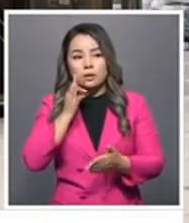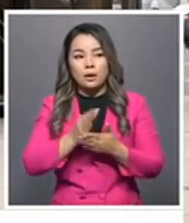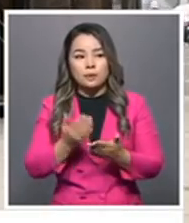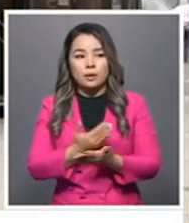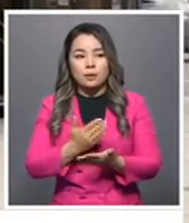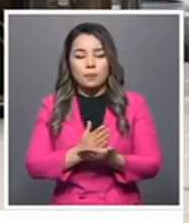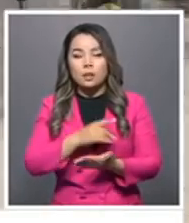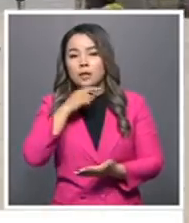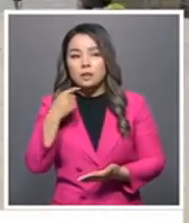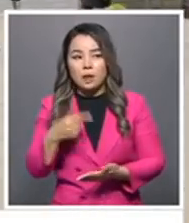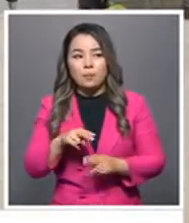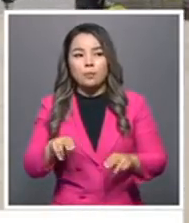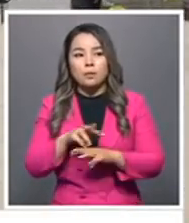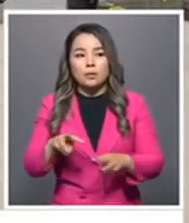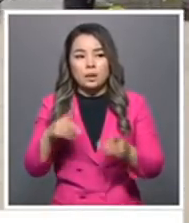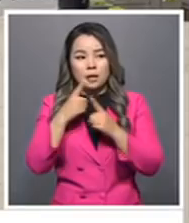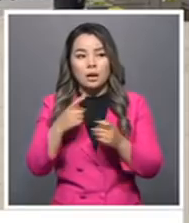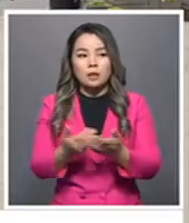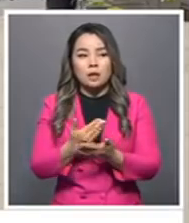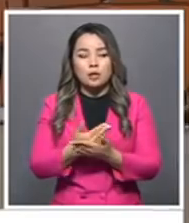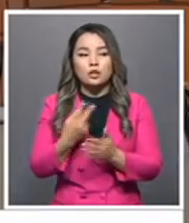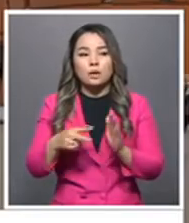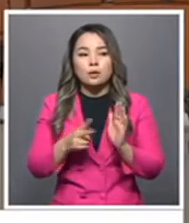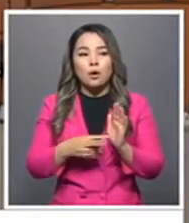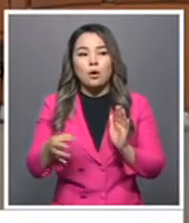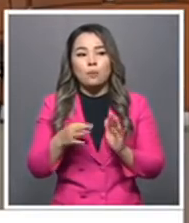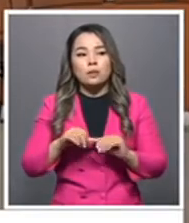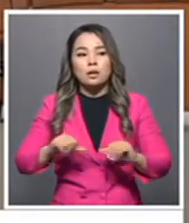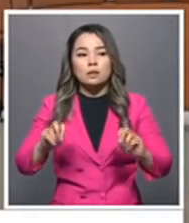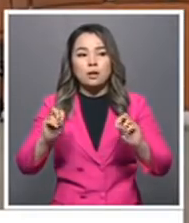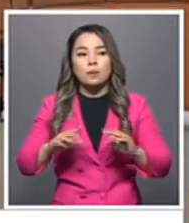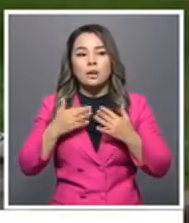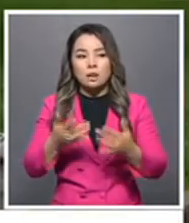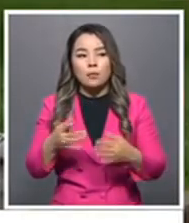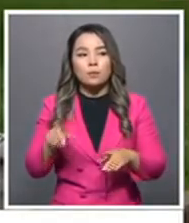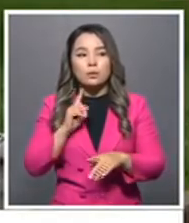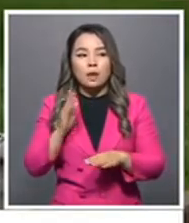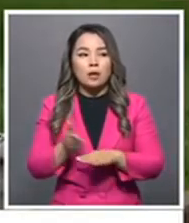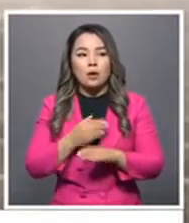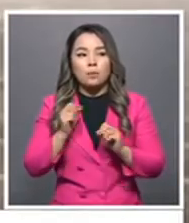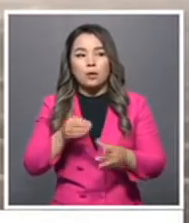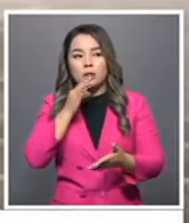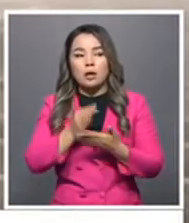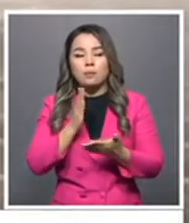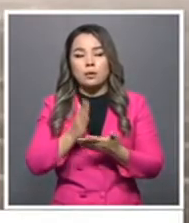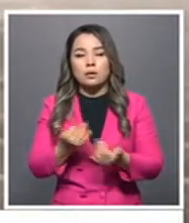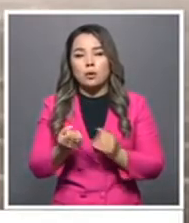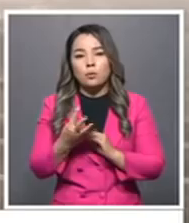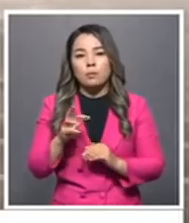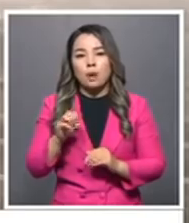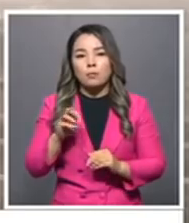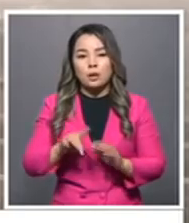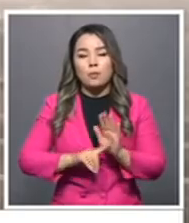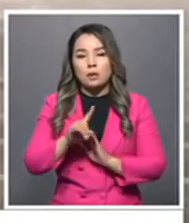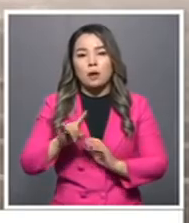Ресей премьер-министрі Михаил Мишустин 27 облыстың карантин талаптарын алып тастауға әзір екенін жеткізді. 14